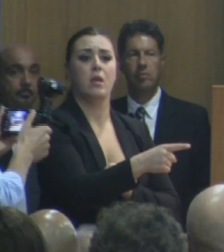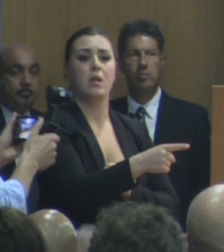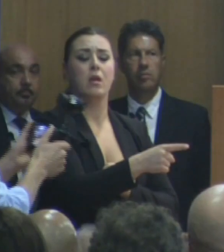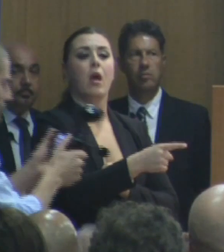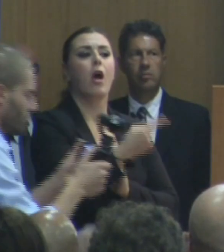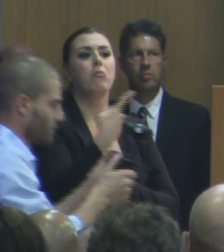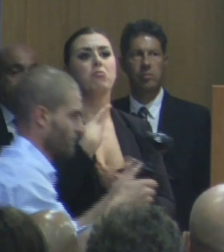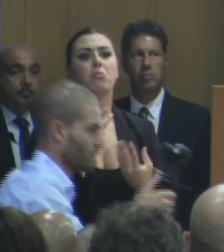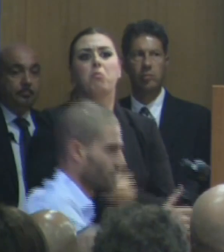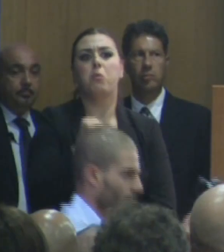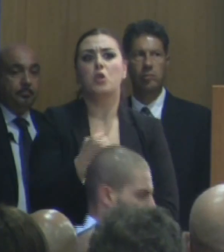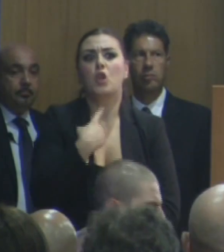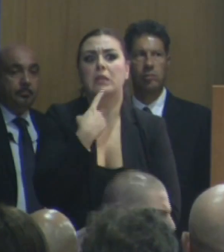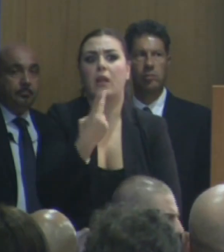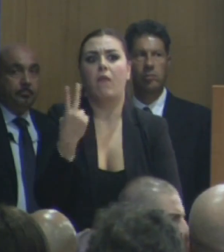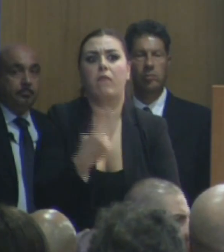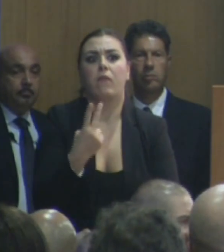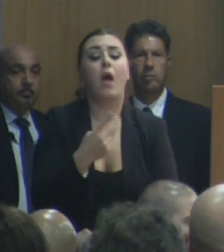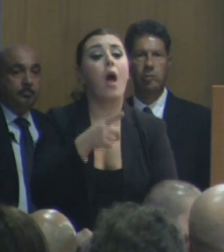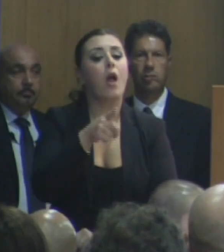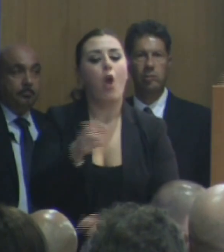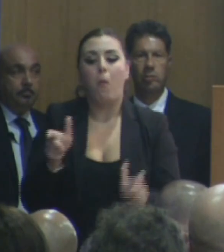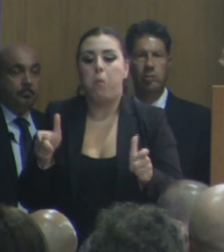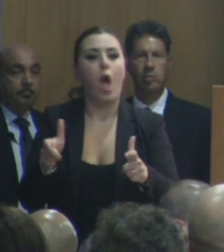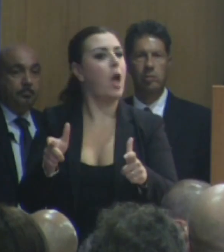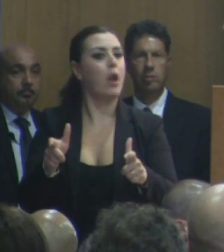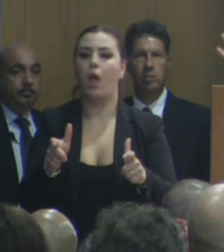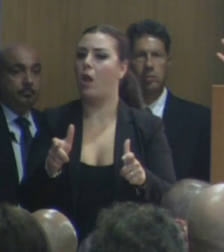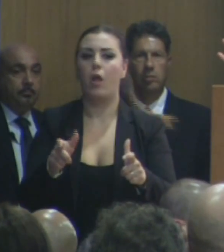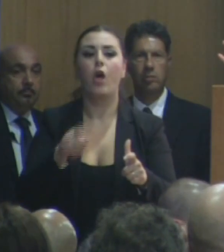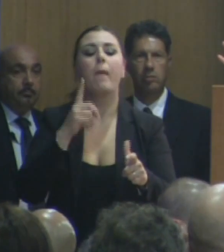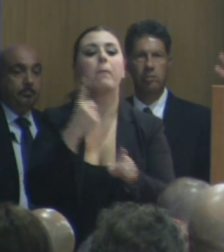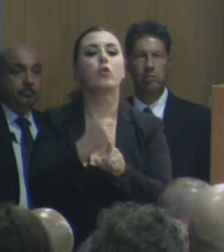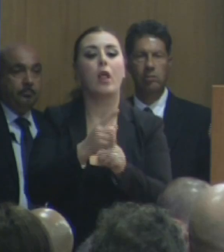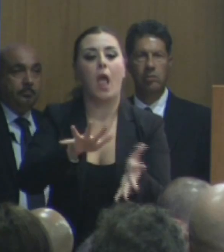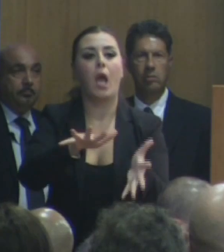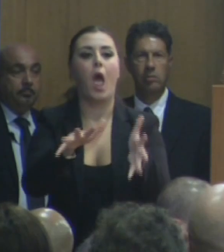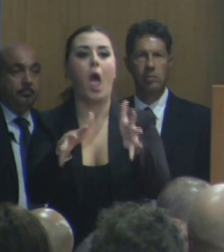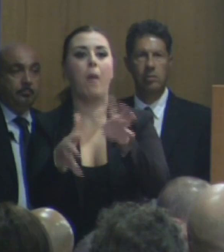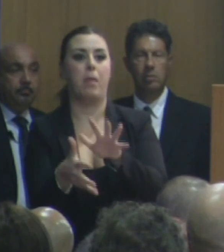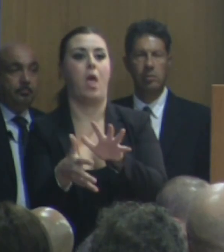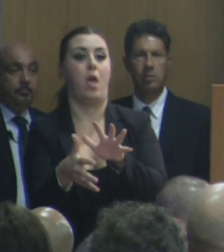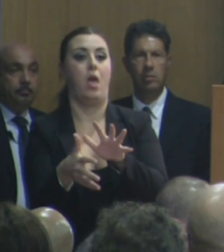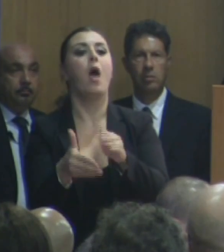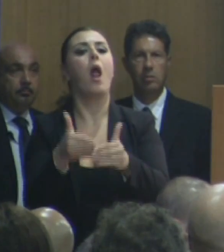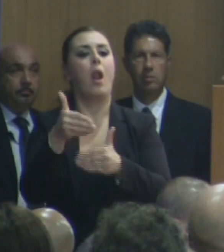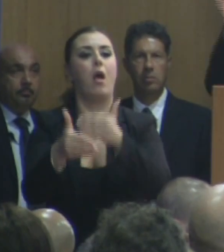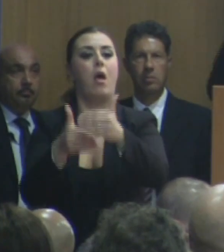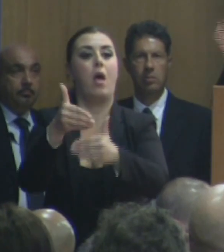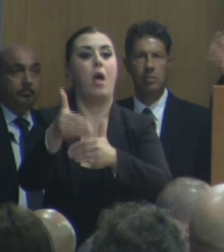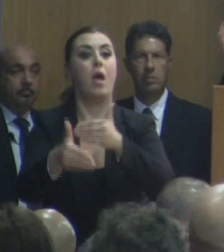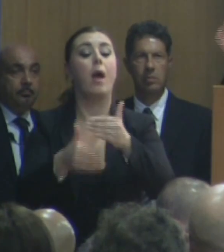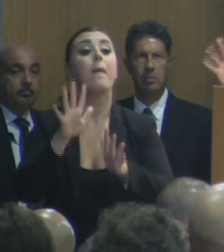insieme con lui questo elemento: non fermare la macchina, ma dobbiamo cambiarla. Aggiungo, dobbiamo